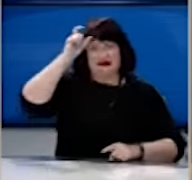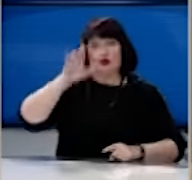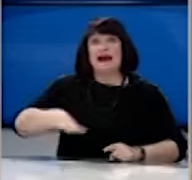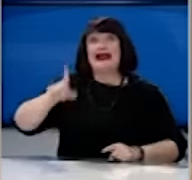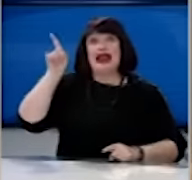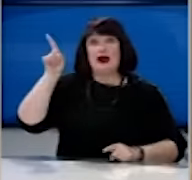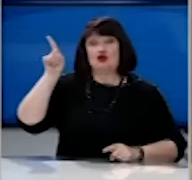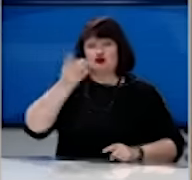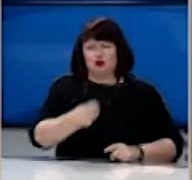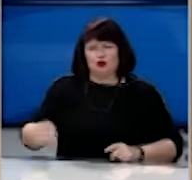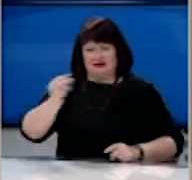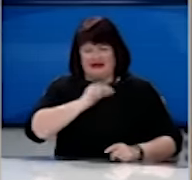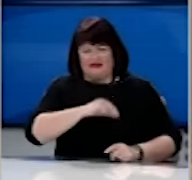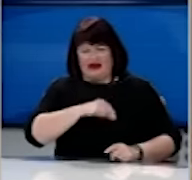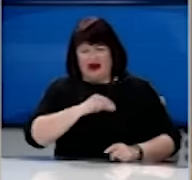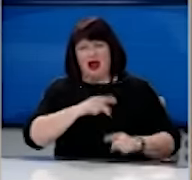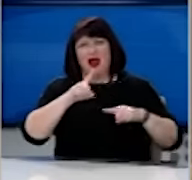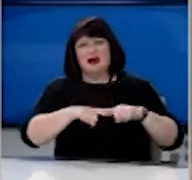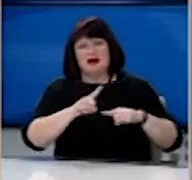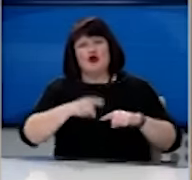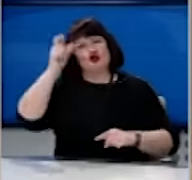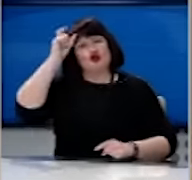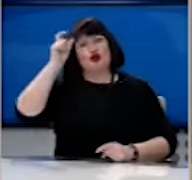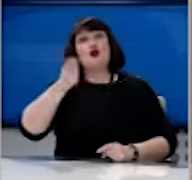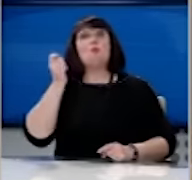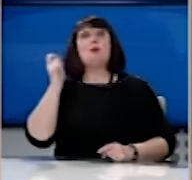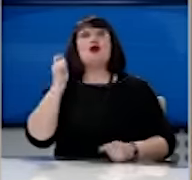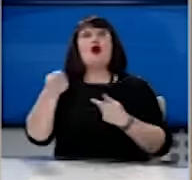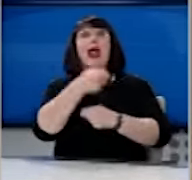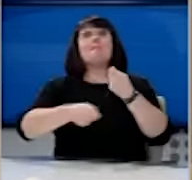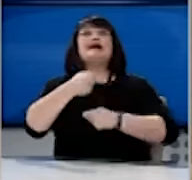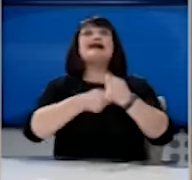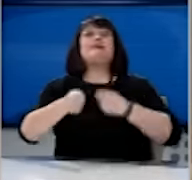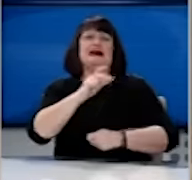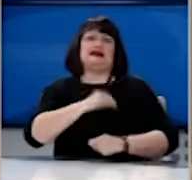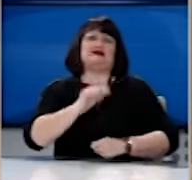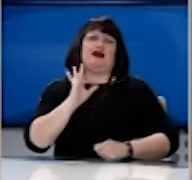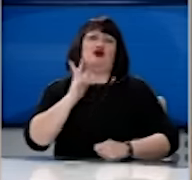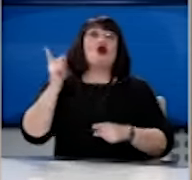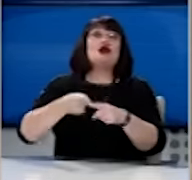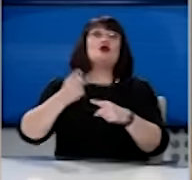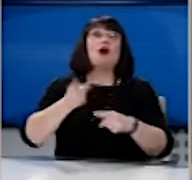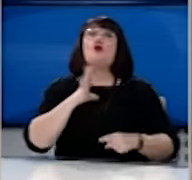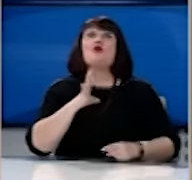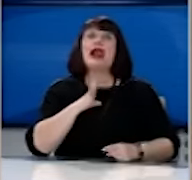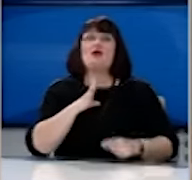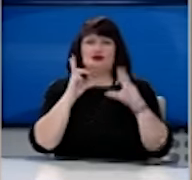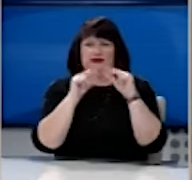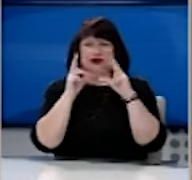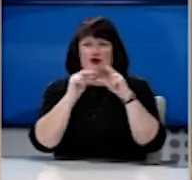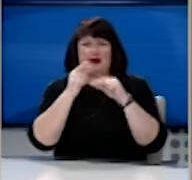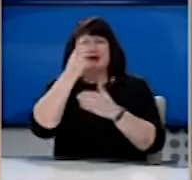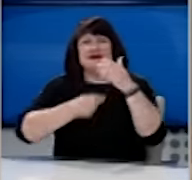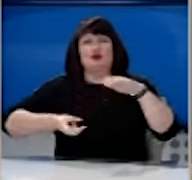όλα τα συμφέροντα των ελληνικών και των τουρκικών επιχειρηματικών ομίλων. Αλλά και οι συνομιλίες για το